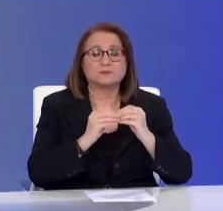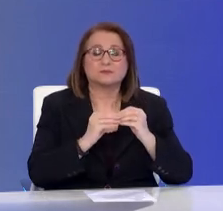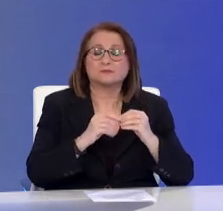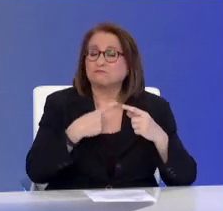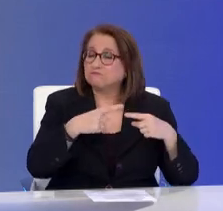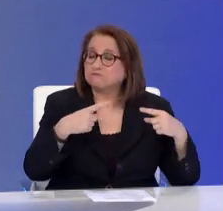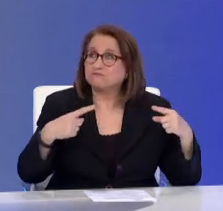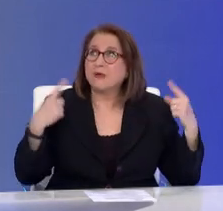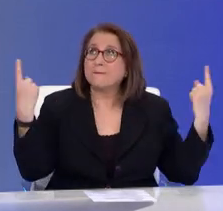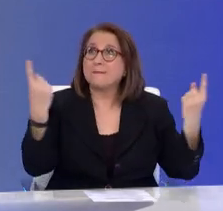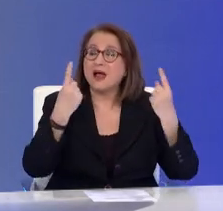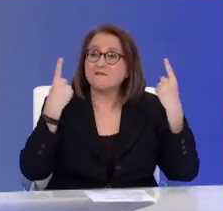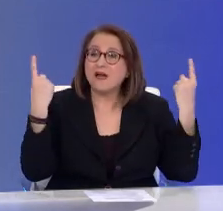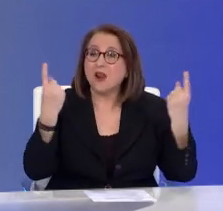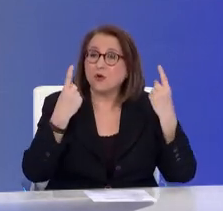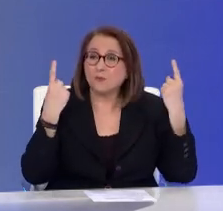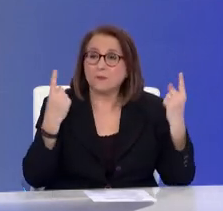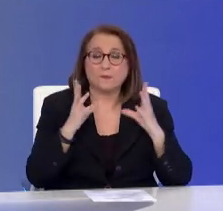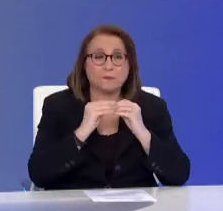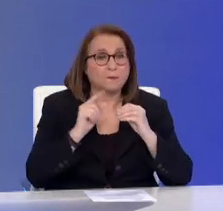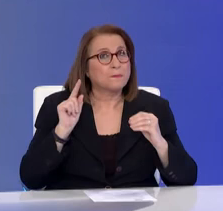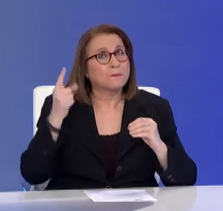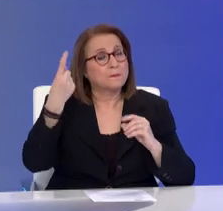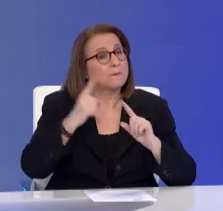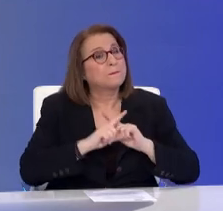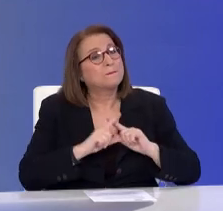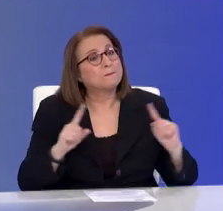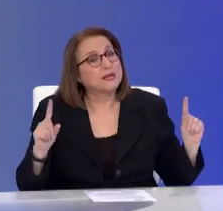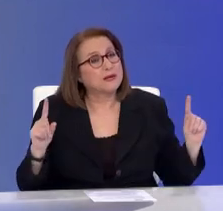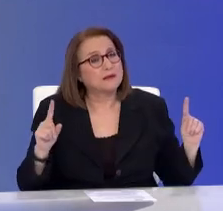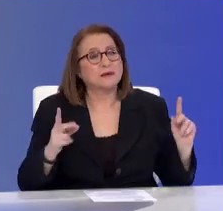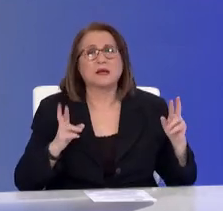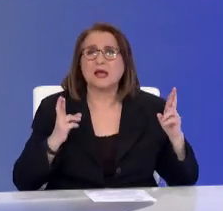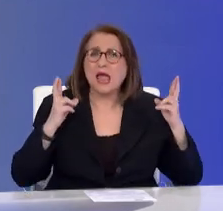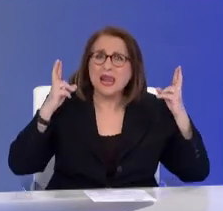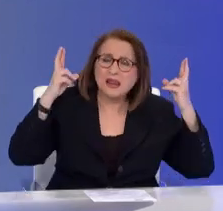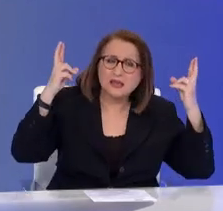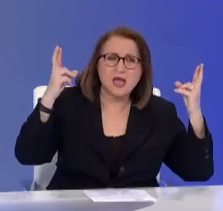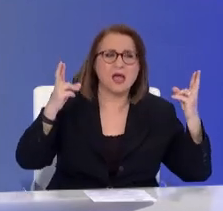ατζέντα για το κλίμα της Ελλάδος